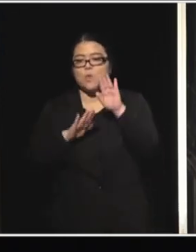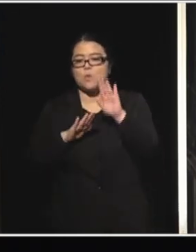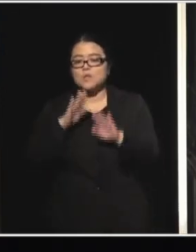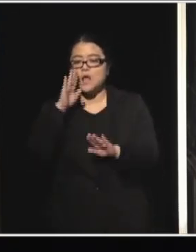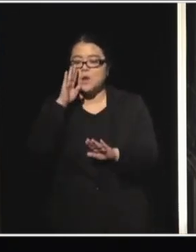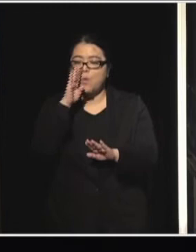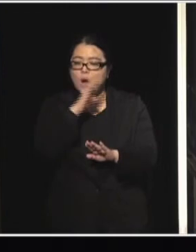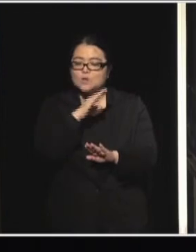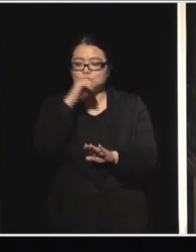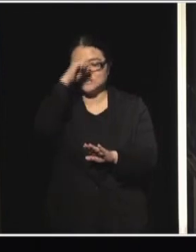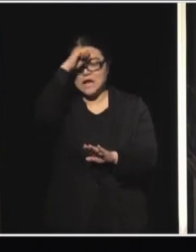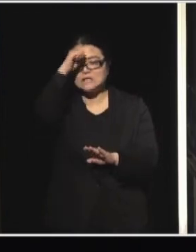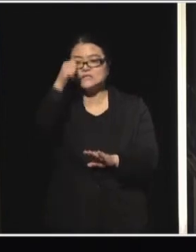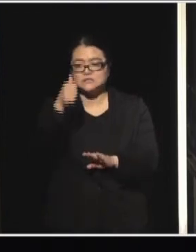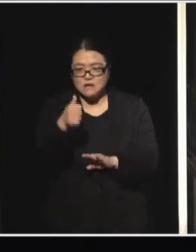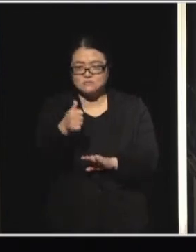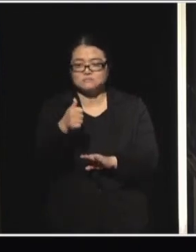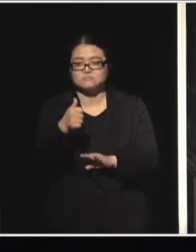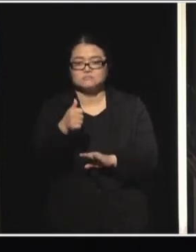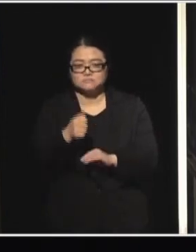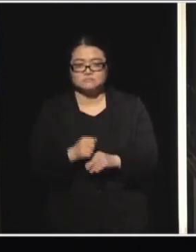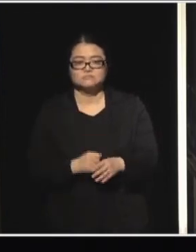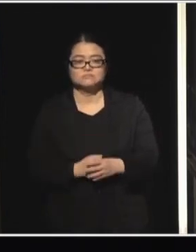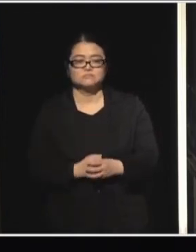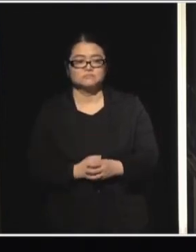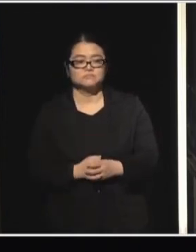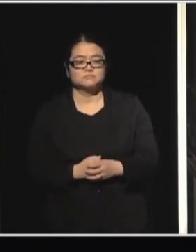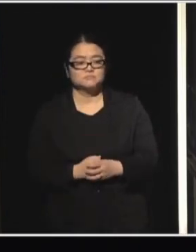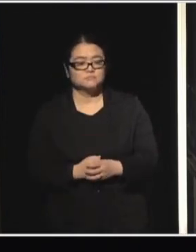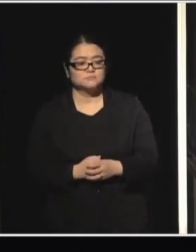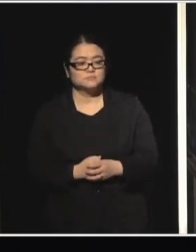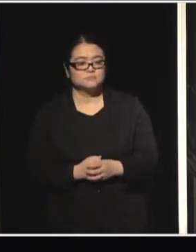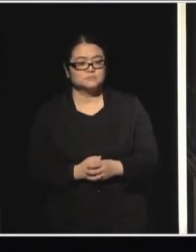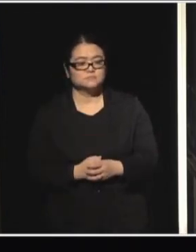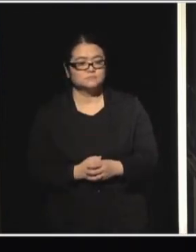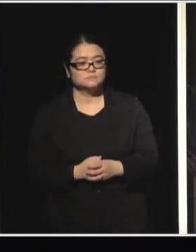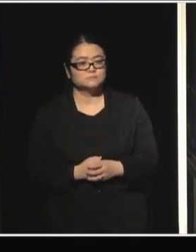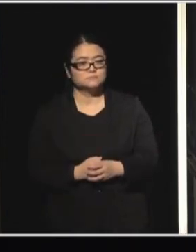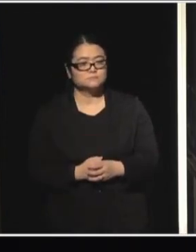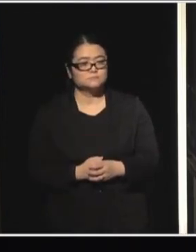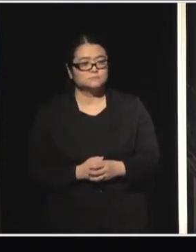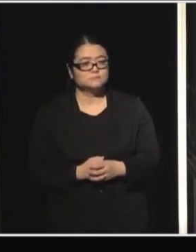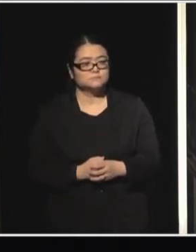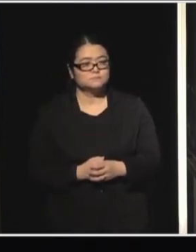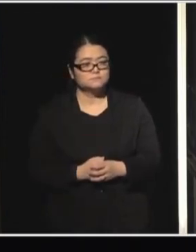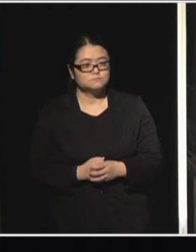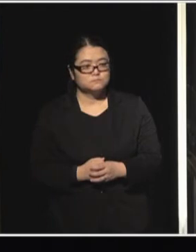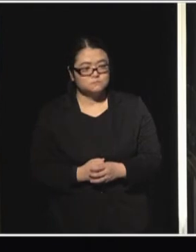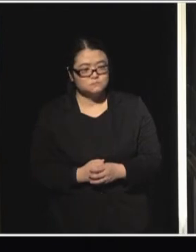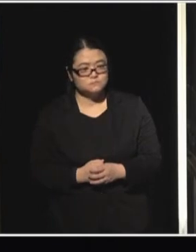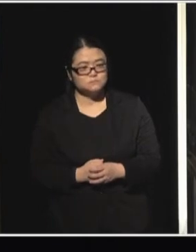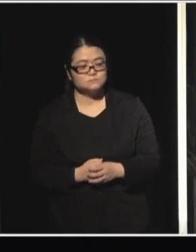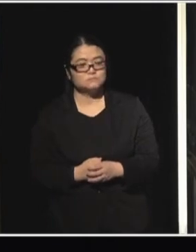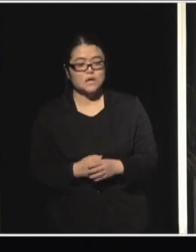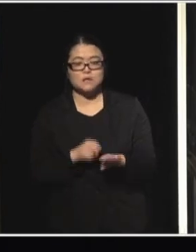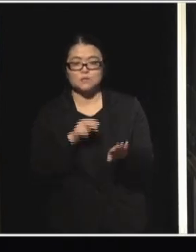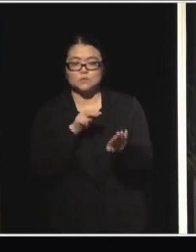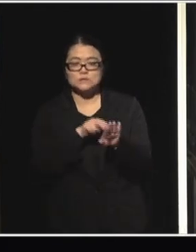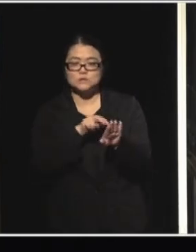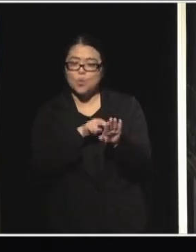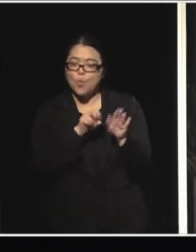ねあとは元の感があって安定また治療効果がある人と